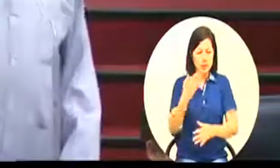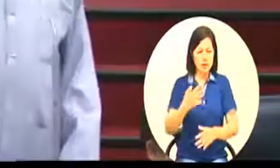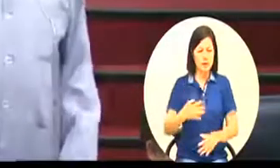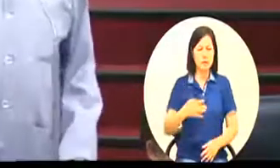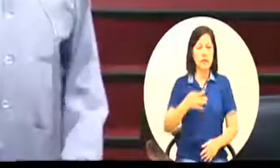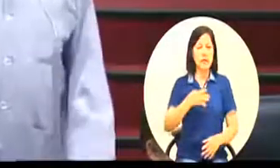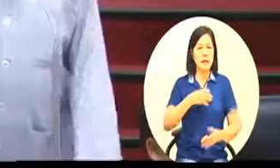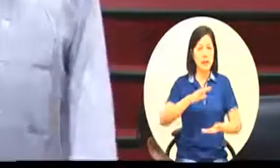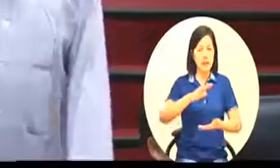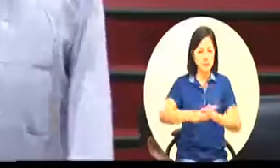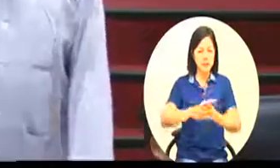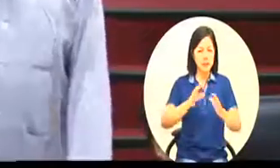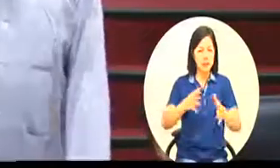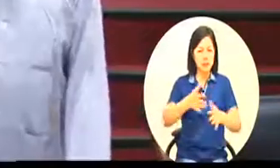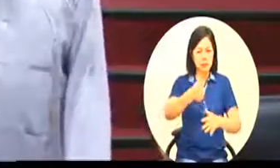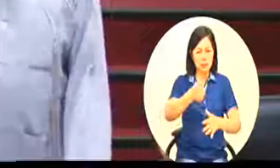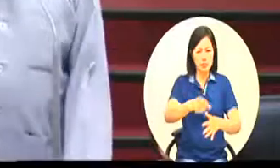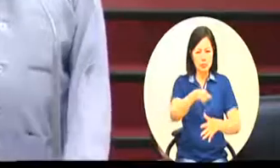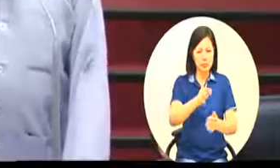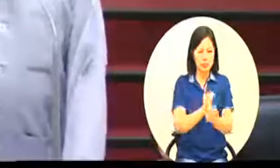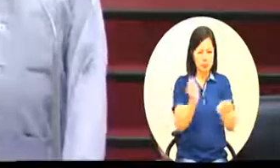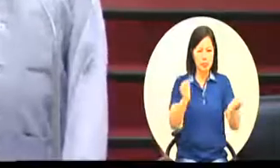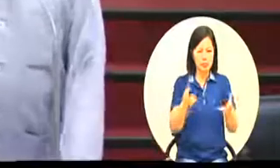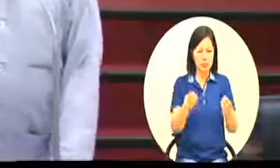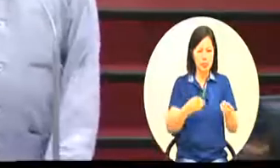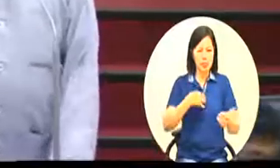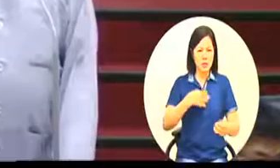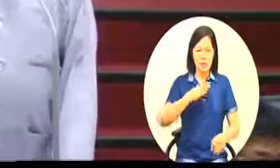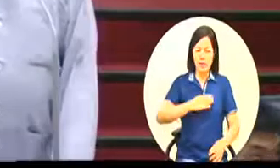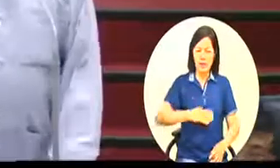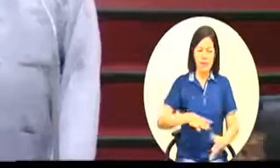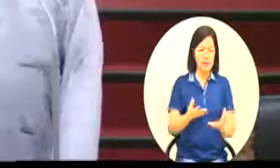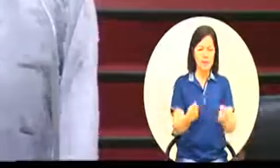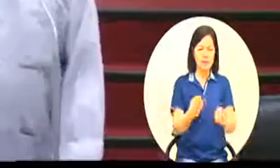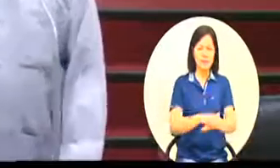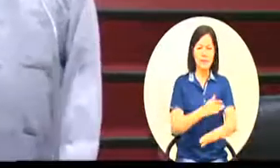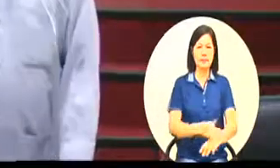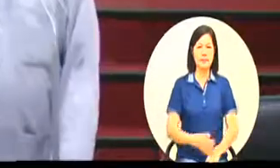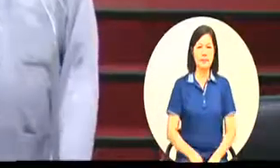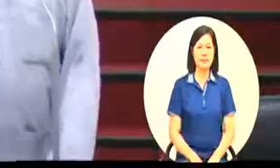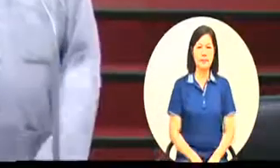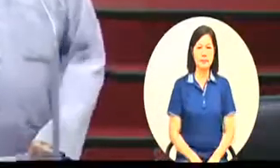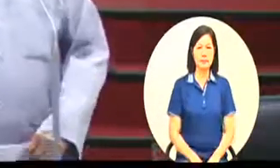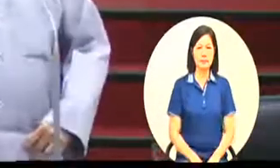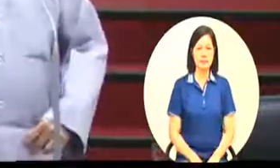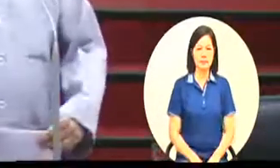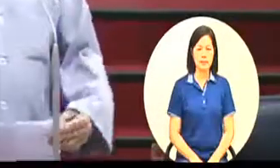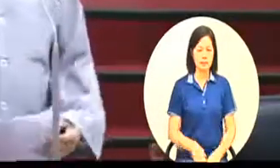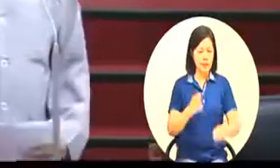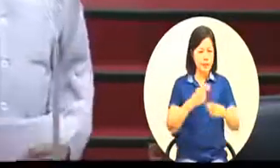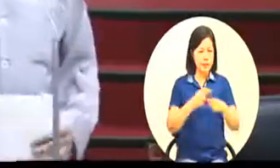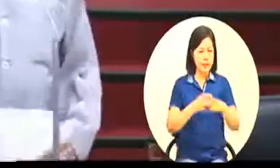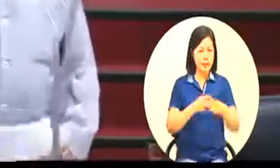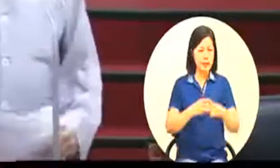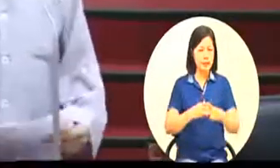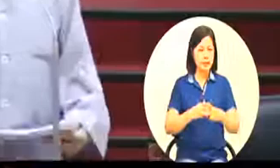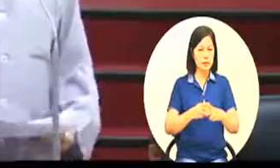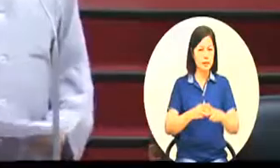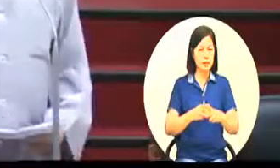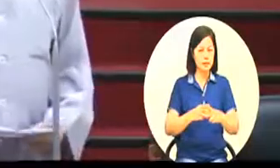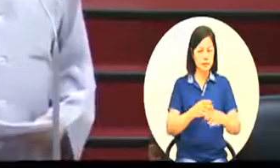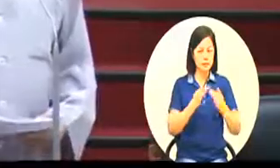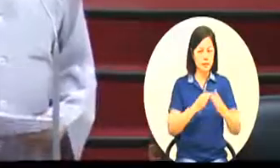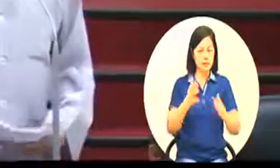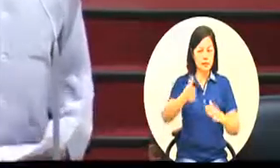无到这个角通透啦。歹势，我相信局长，你有哪听到耳孔吼，有哪